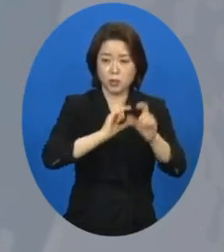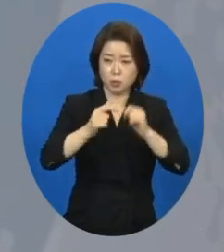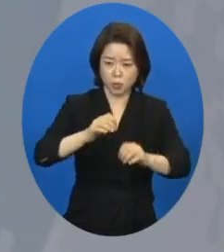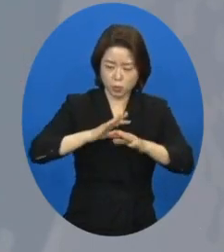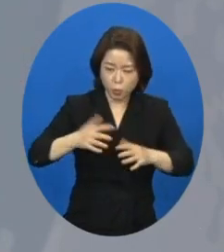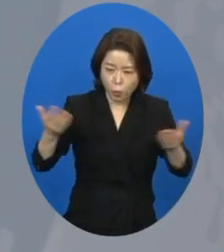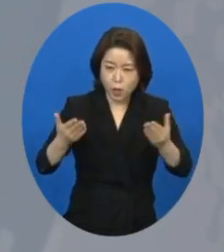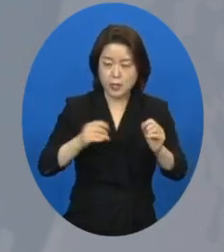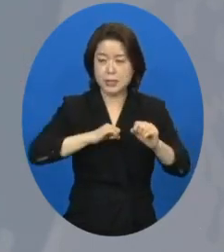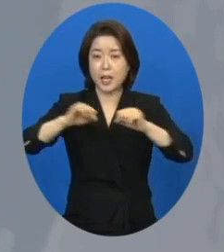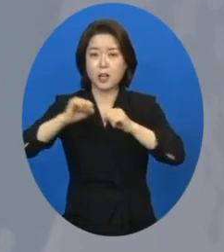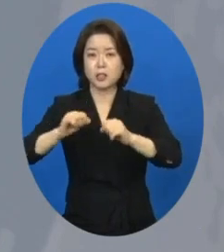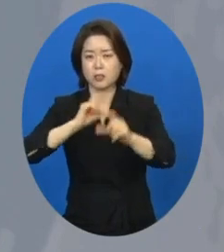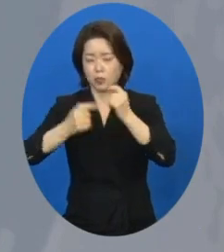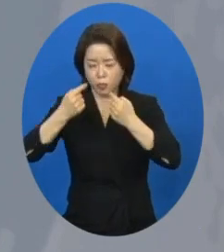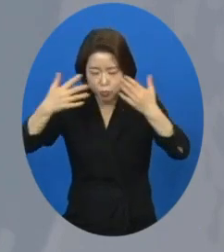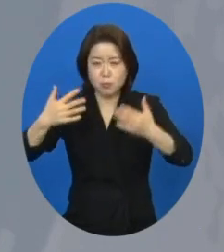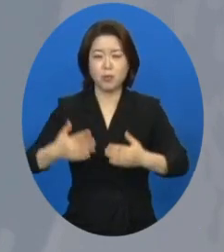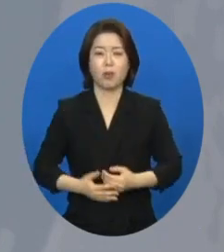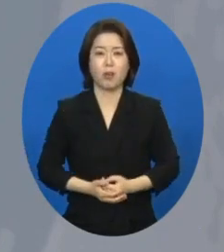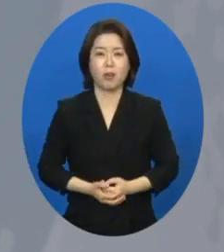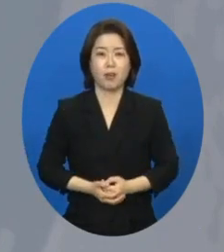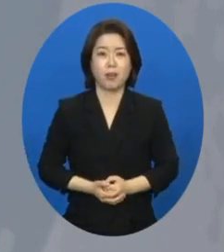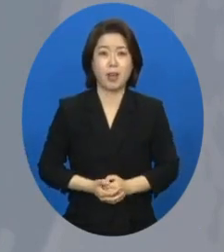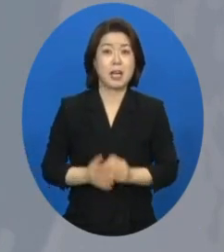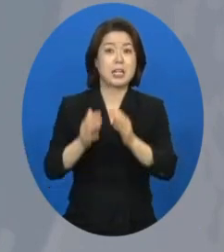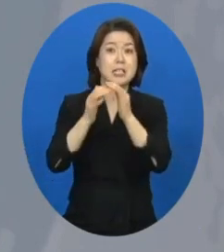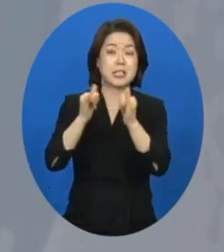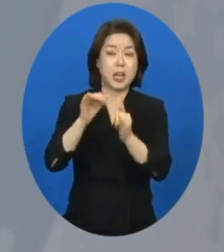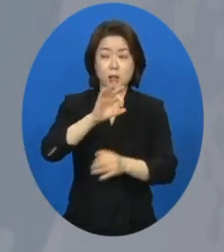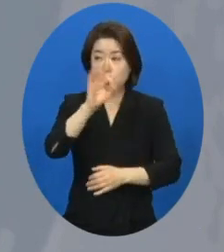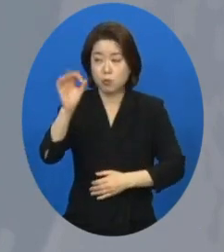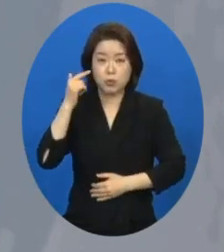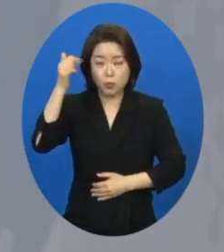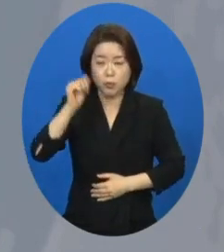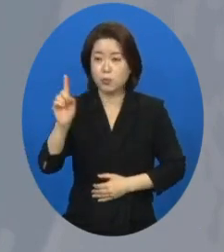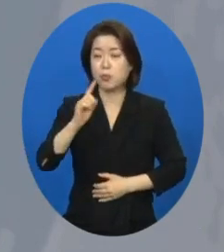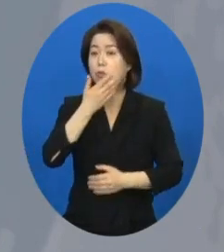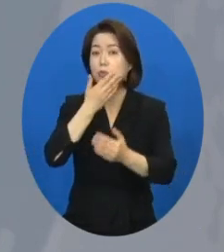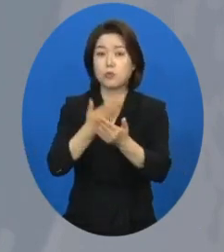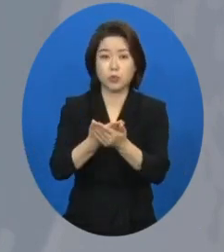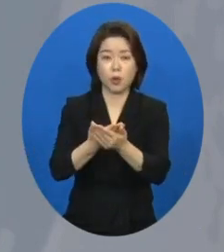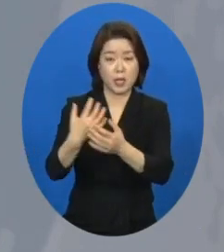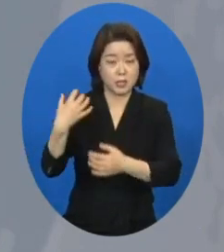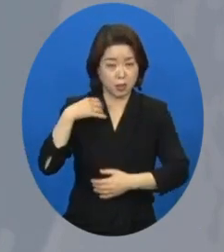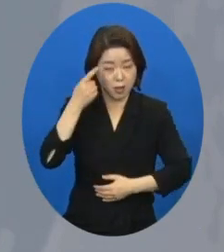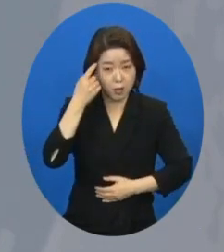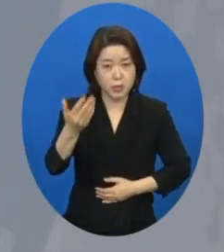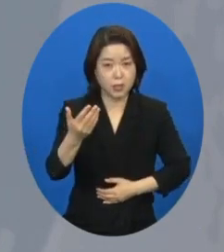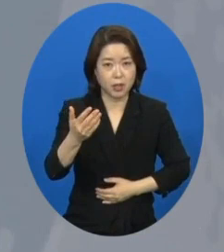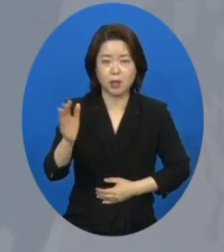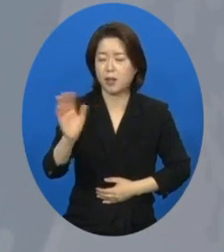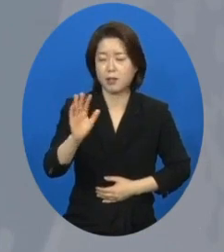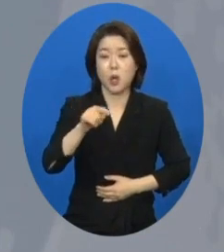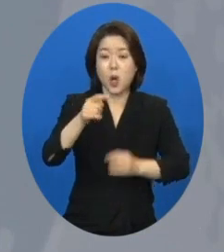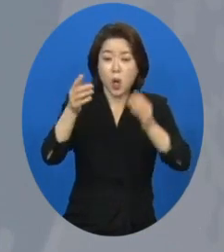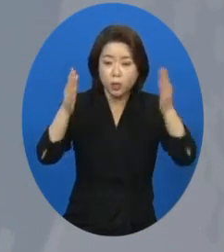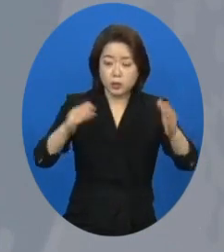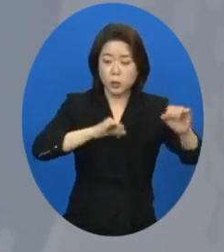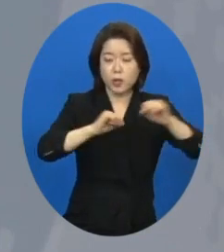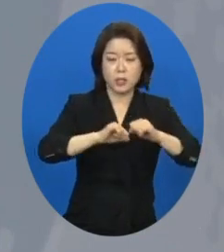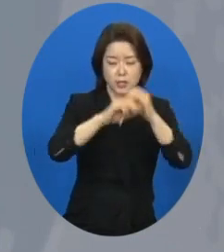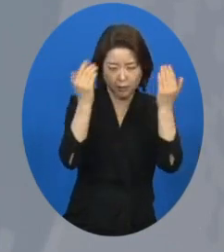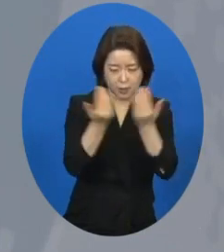것이 너무 분명하죠. 사람인 유기성 목사가 무슨 중요한 역할을 하겠어요? 그동안의 역사는